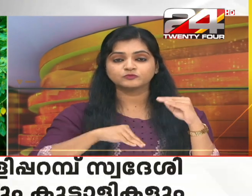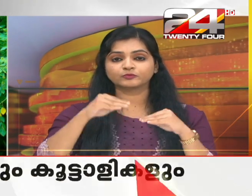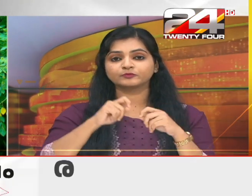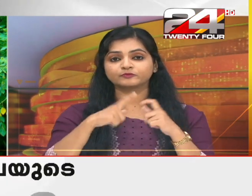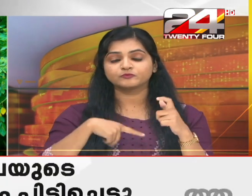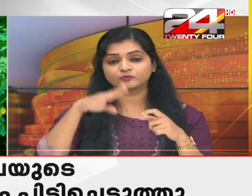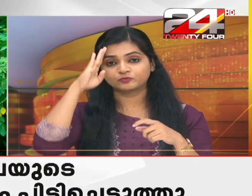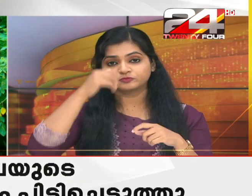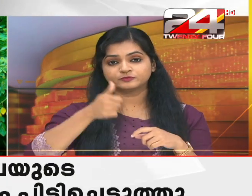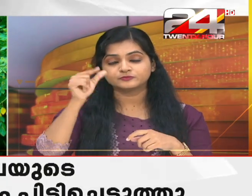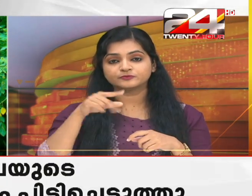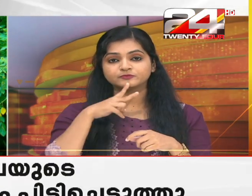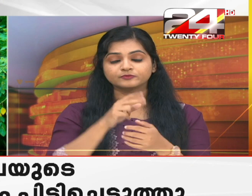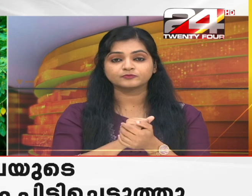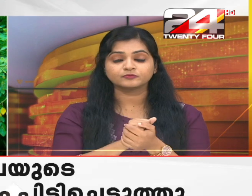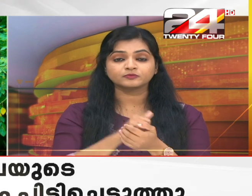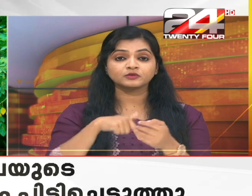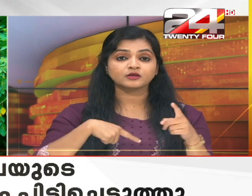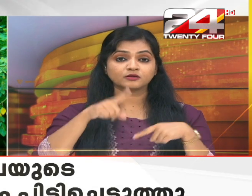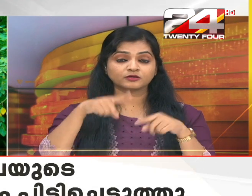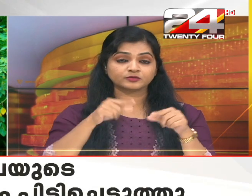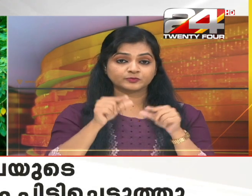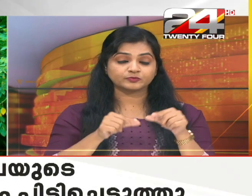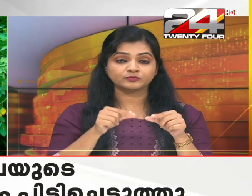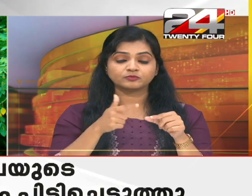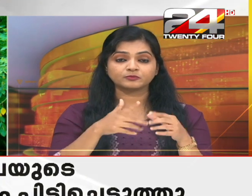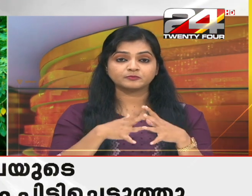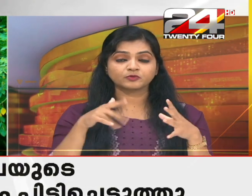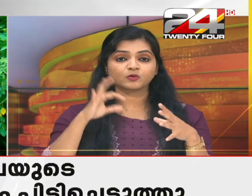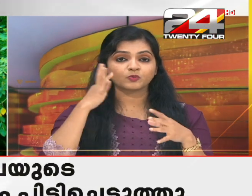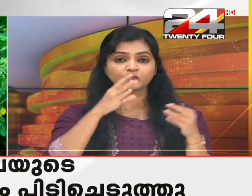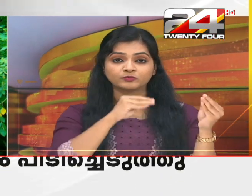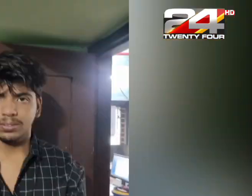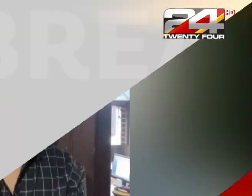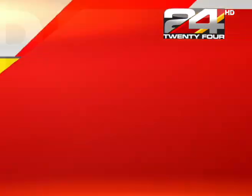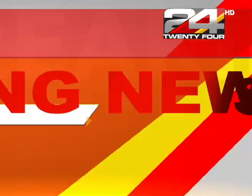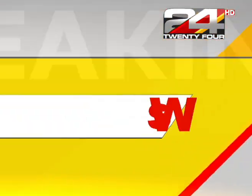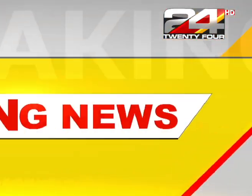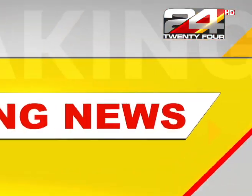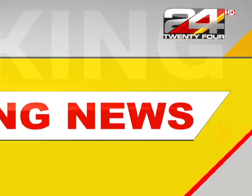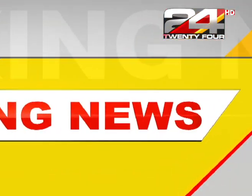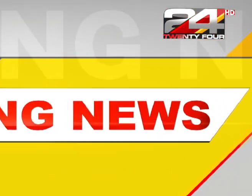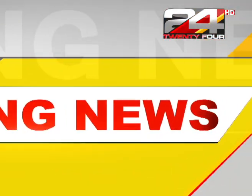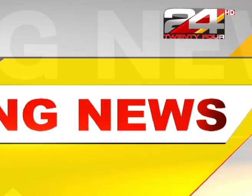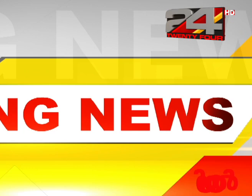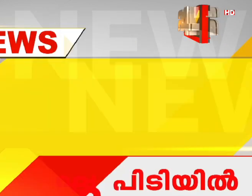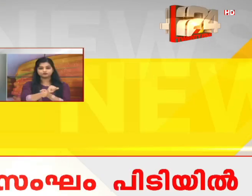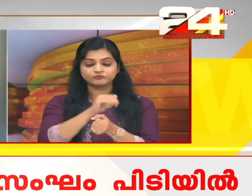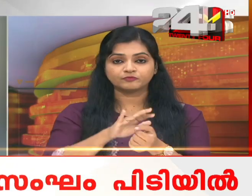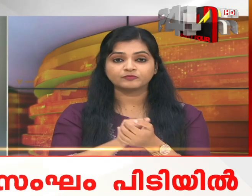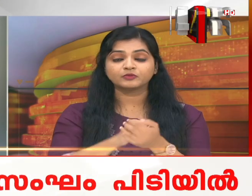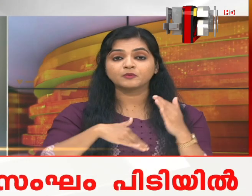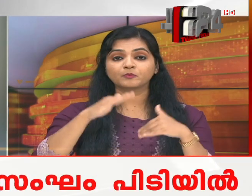ഇൻസ്പെക്ടർ അറിയിക്കുന്നത്. മറുഭാഗത്ത് യാത്രക്കാരും ഈ വിധത്തിൽ വലിയ രീതിയിൽ സ്വർണം കടത്താനുള്ള ശ്രമങ്ങളും പോലീസ് പിടികൂടുന്നുണ്ട്. ഇന്ന് മലപ്പുറം സ്വദേശി ശരീരത്തിന്റെ